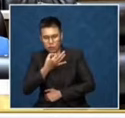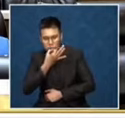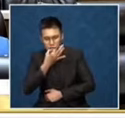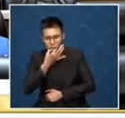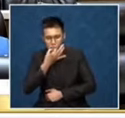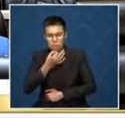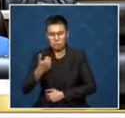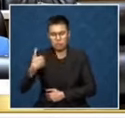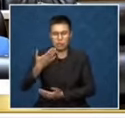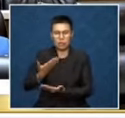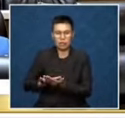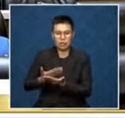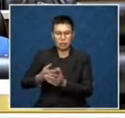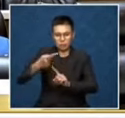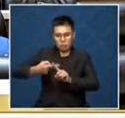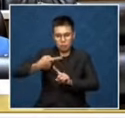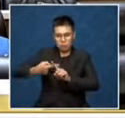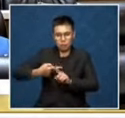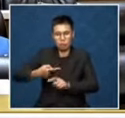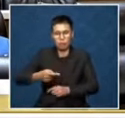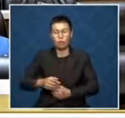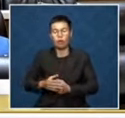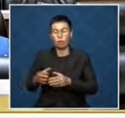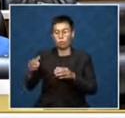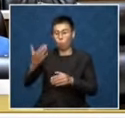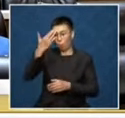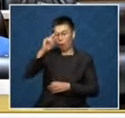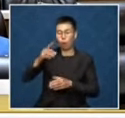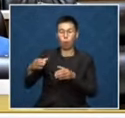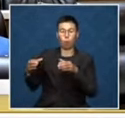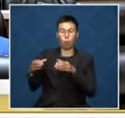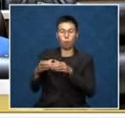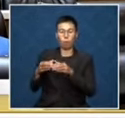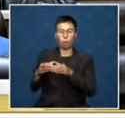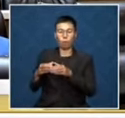ชีวิตในฐานะที่เป็นวีรบุรุษประชาธิปไตยครับขอบคุณครับท่านประธาน